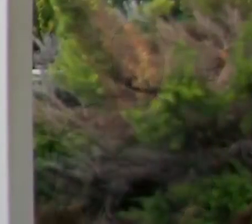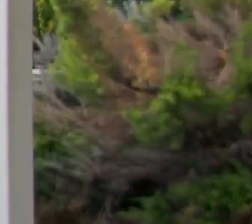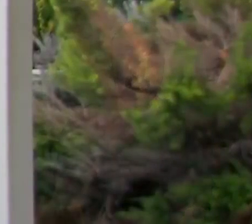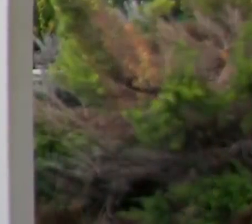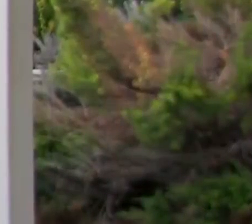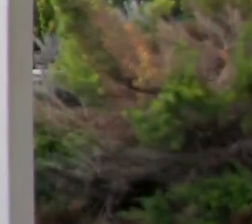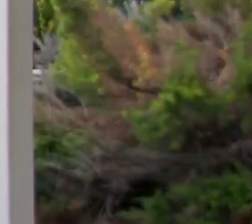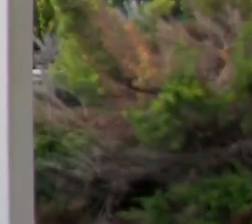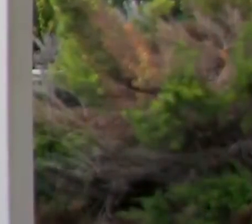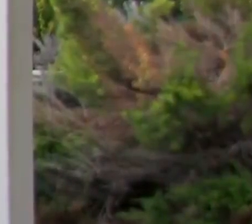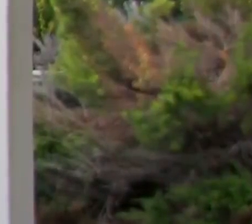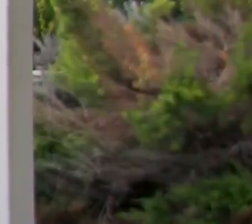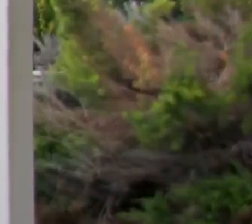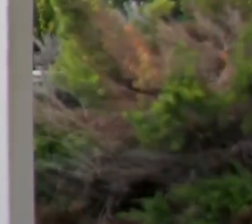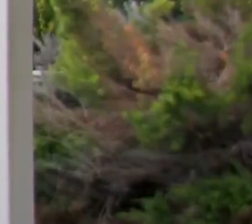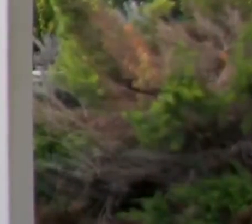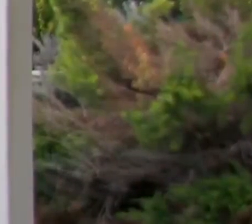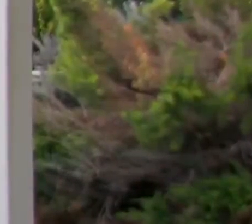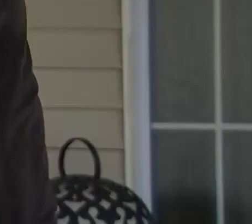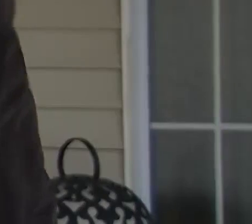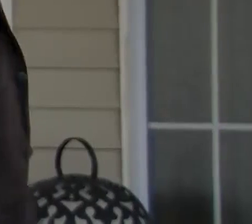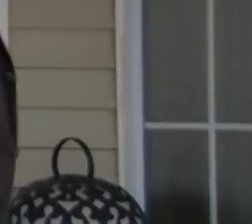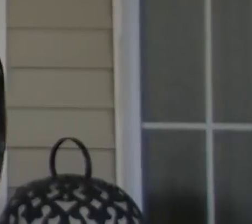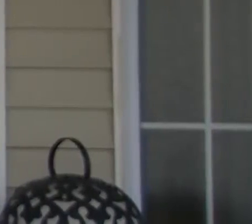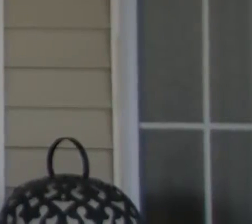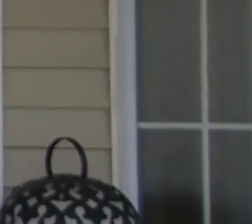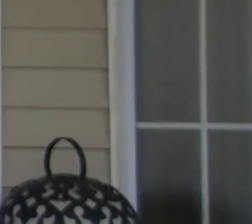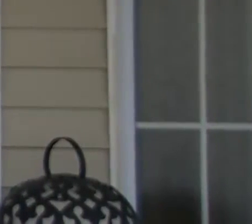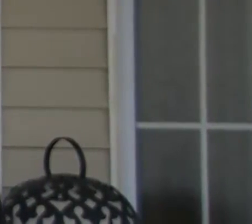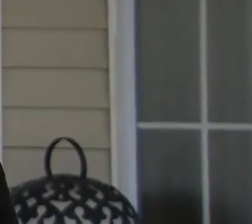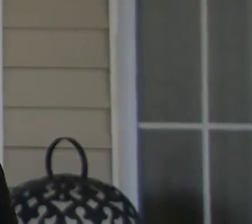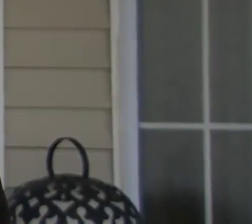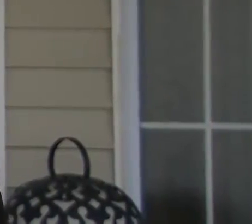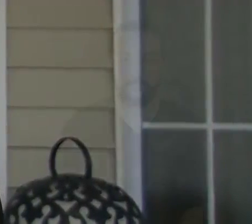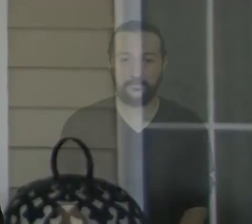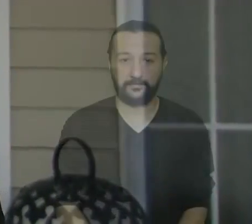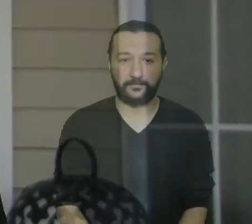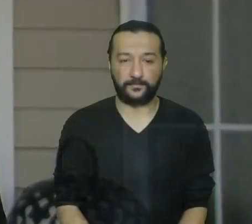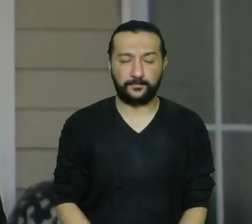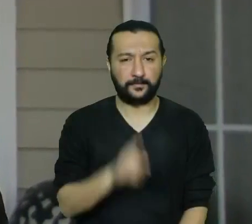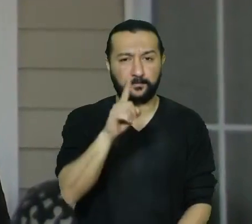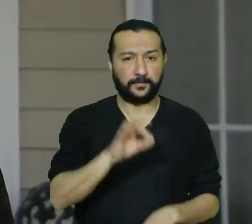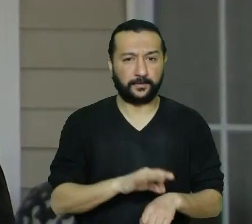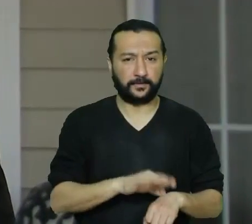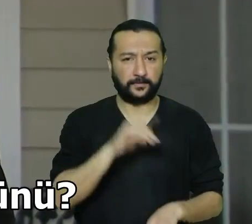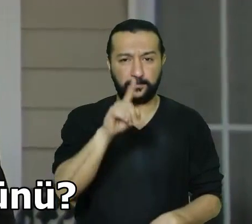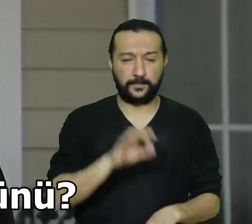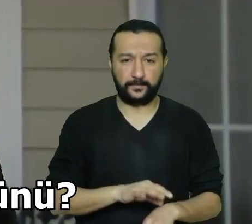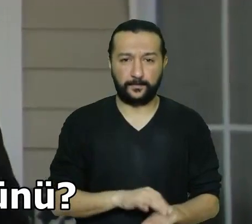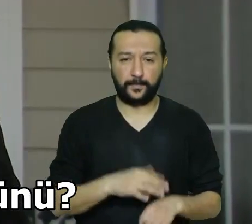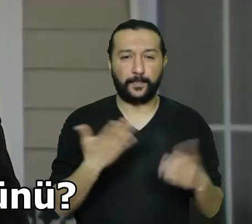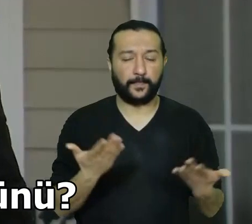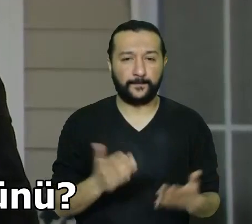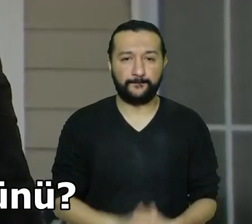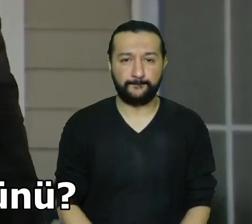Durgunlaştı, gülümseyen ifadesi silindi. Boynundaki deri kolyenin ucunda Audi araç logosuna benzeyen iç içe geçmiş halkalar.